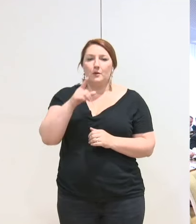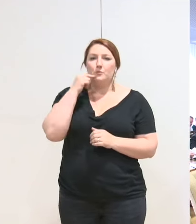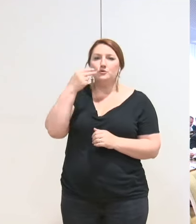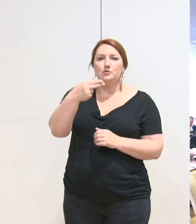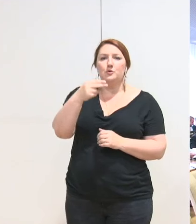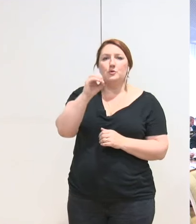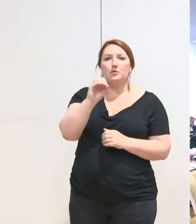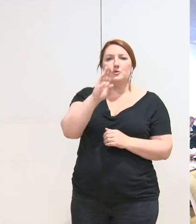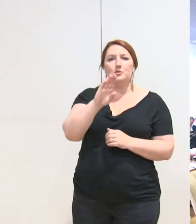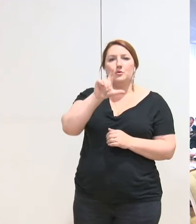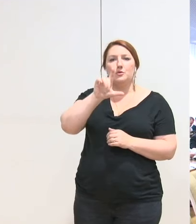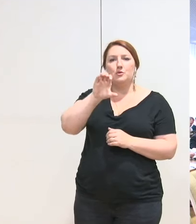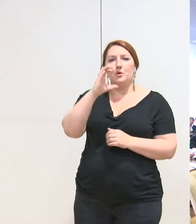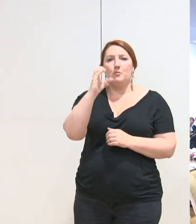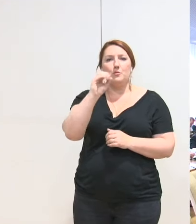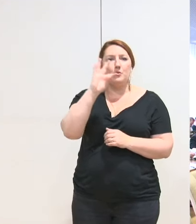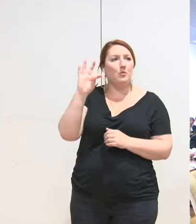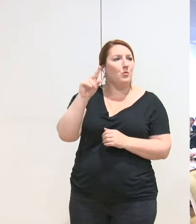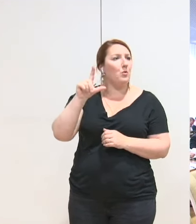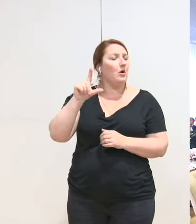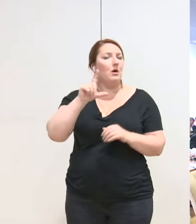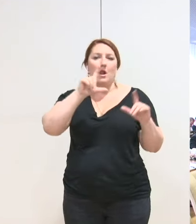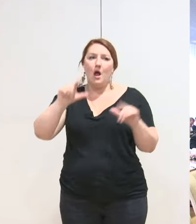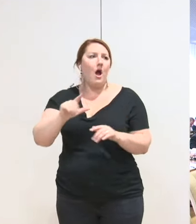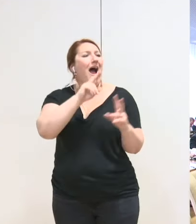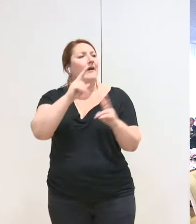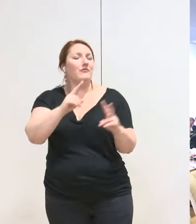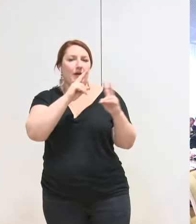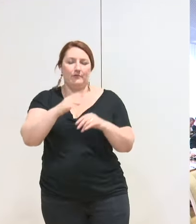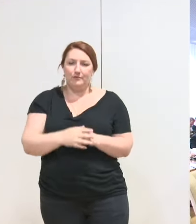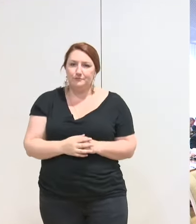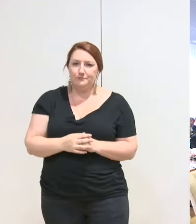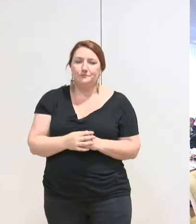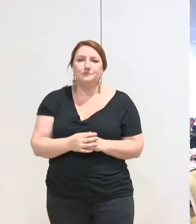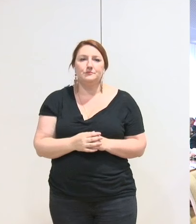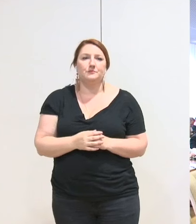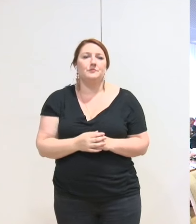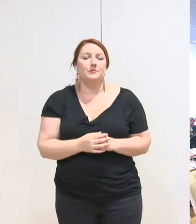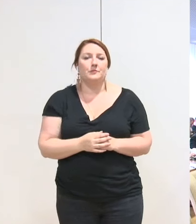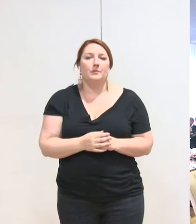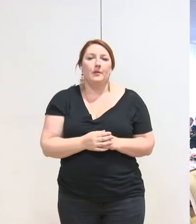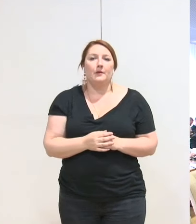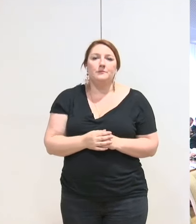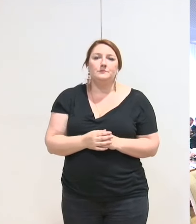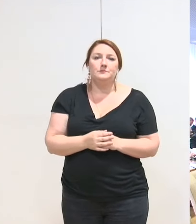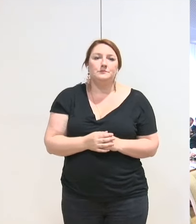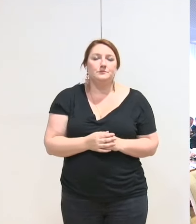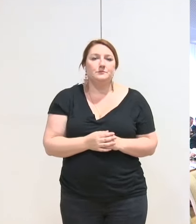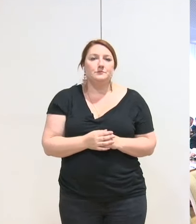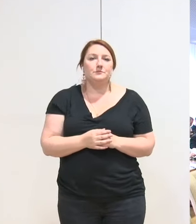ok Jérôme Safar Marie José Salah Vincent